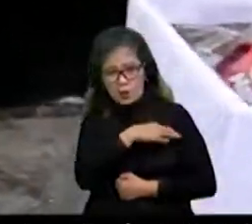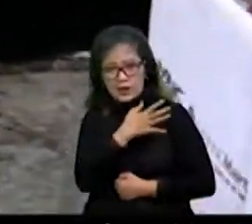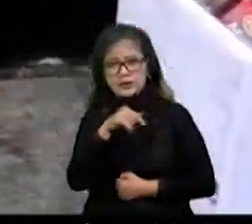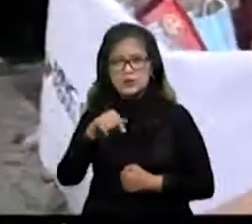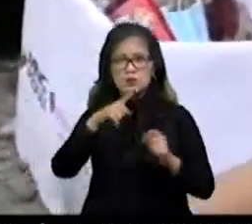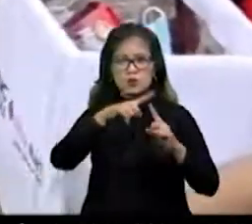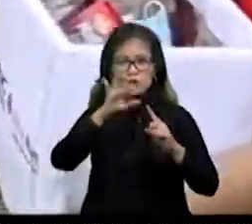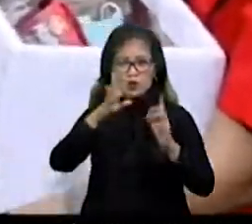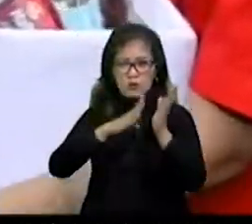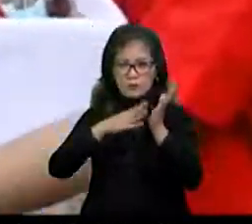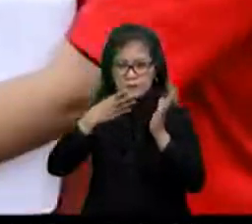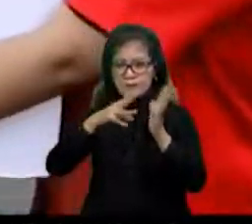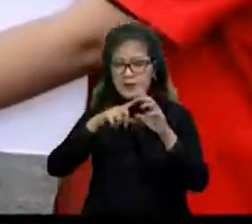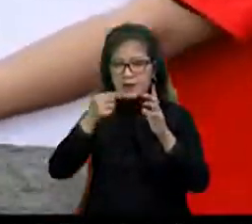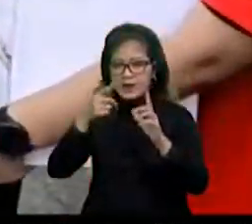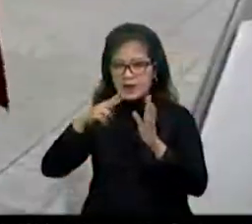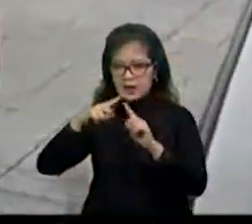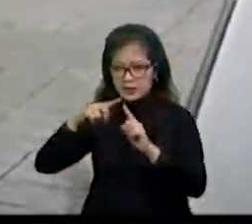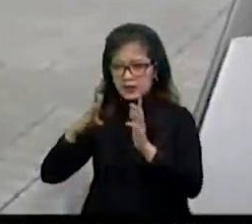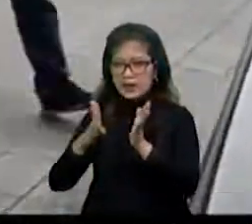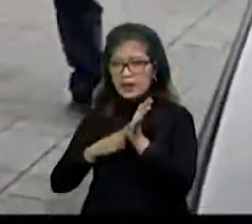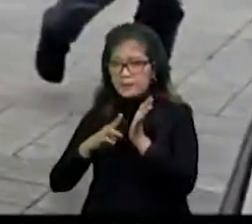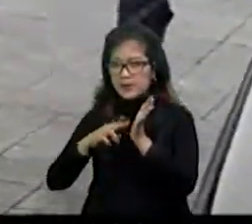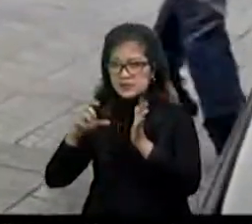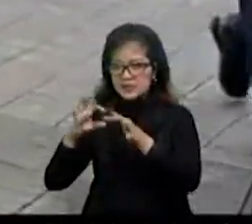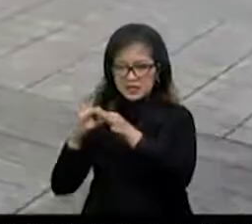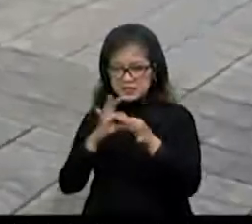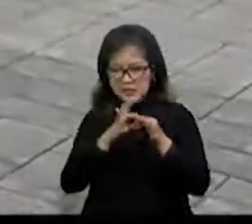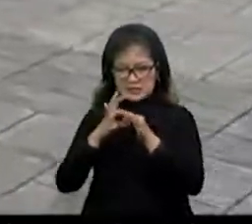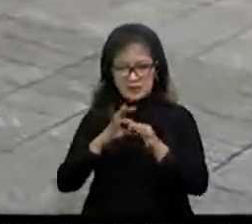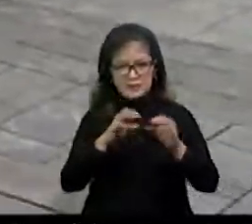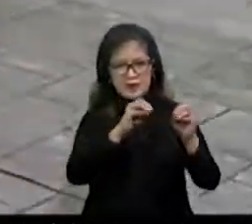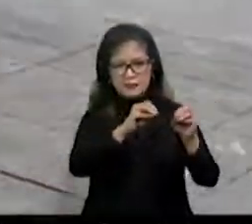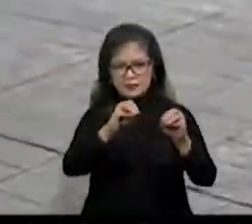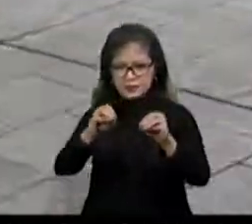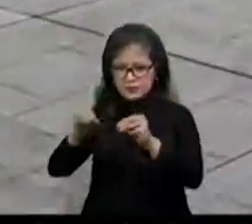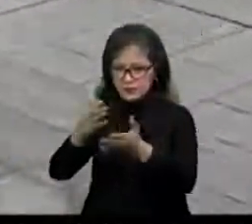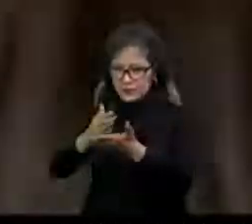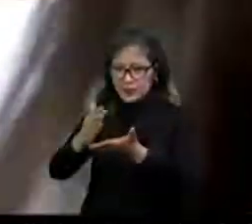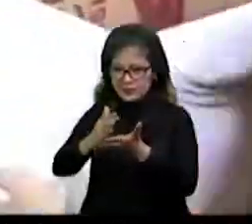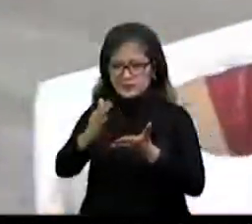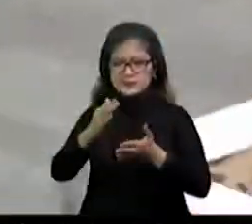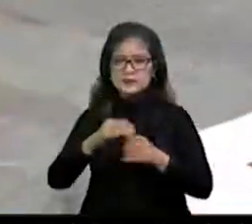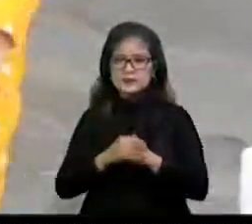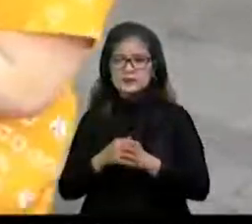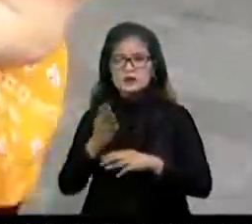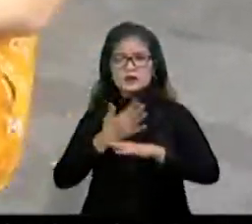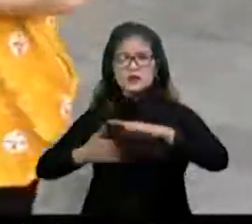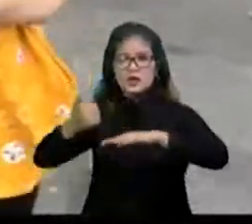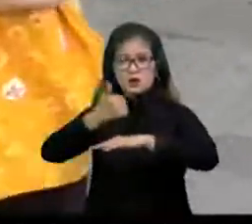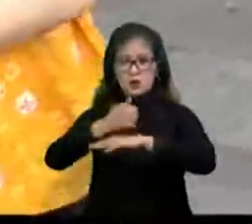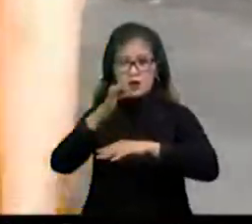Indonesia dan MNC Peduli untuk memberikan edukasi kepada masyarakat. Dibimbing langsung oleh Direktur Marketing Lotte Mart